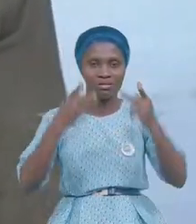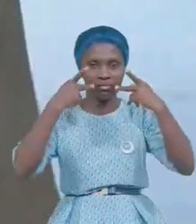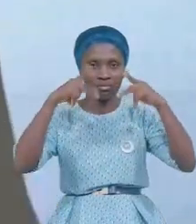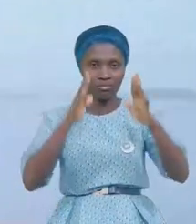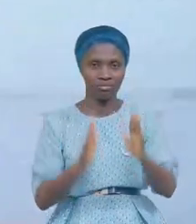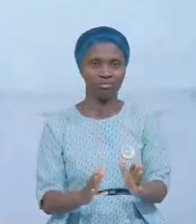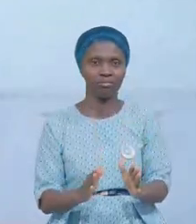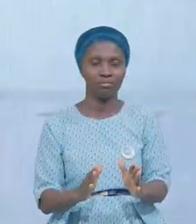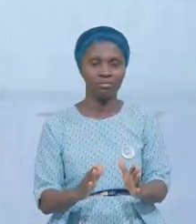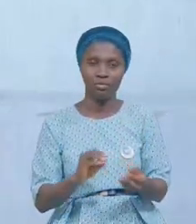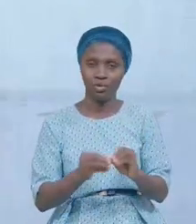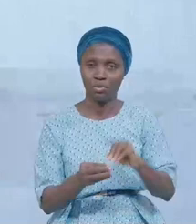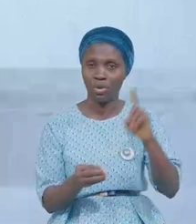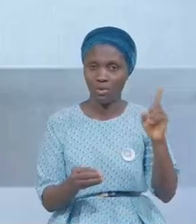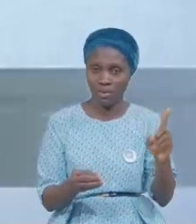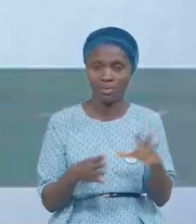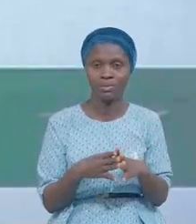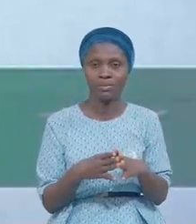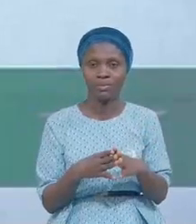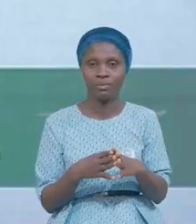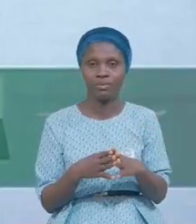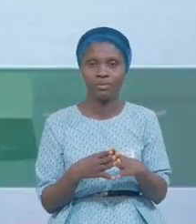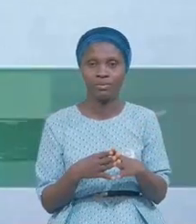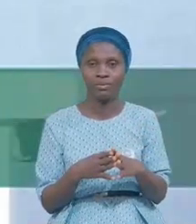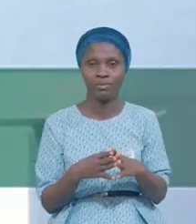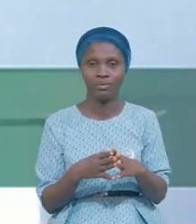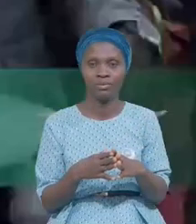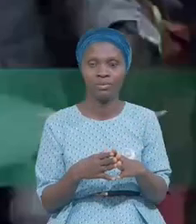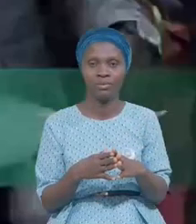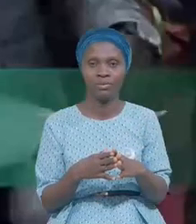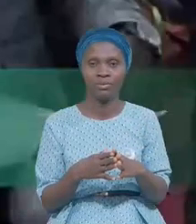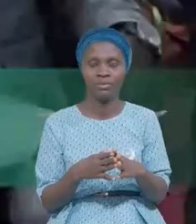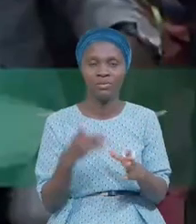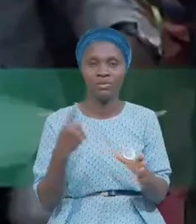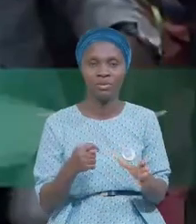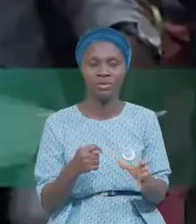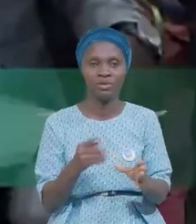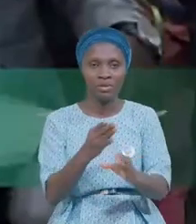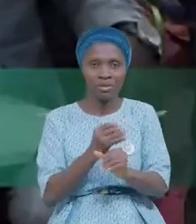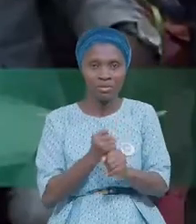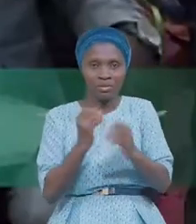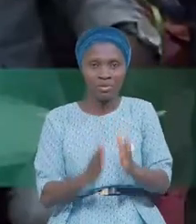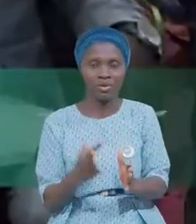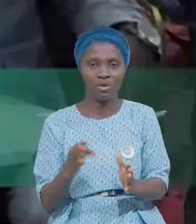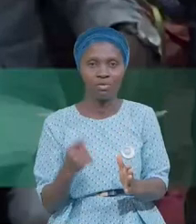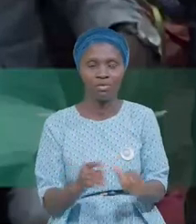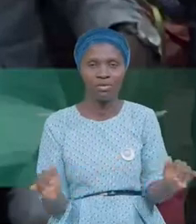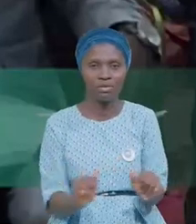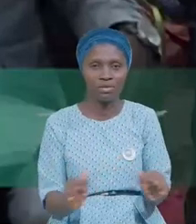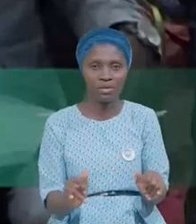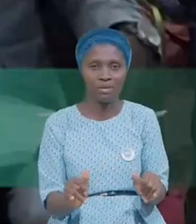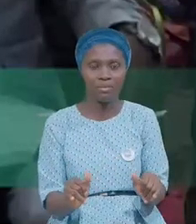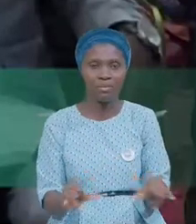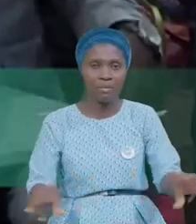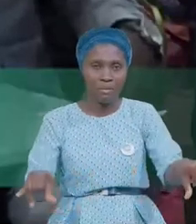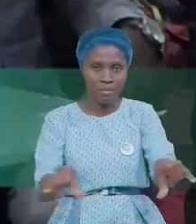le premier élément, premier point, les possesseurs de la même mesure de foi.